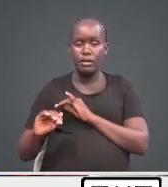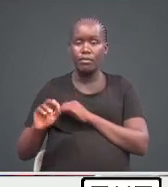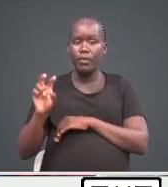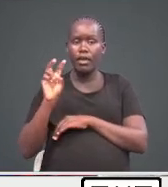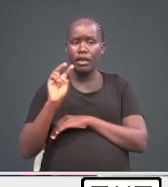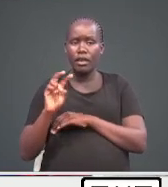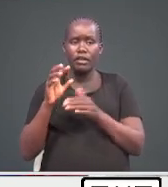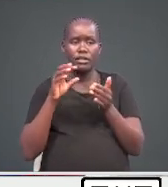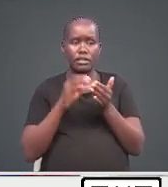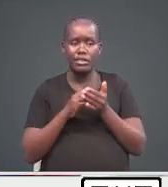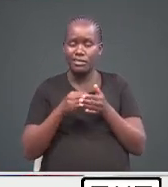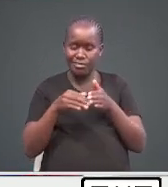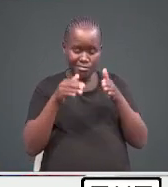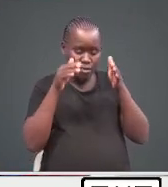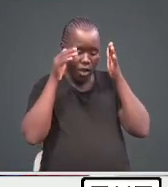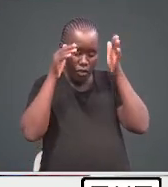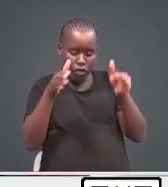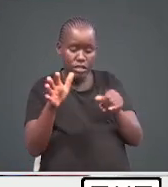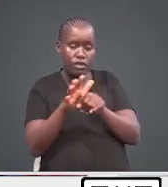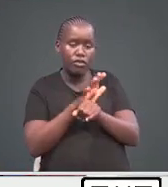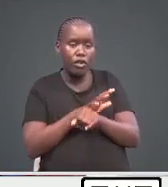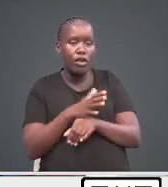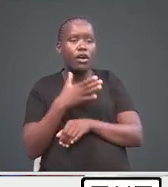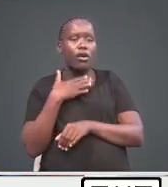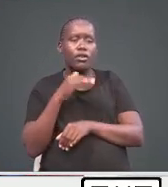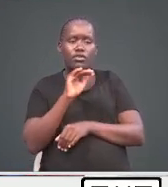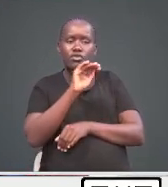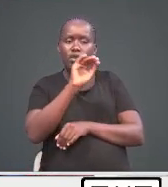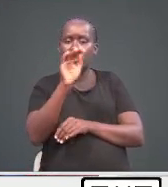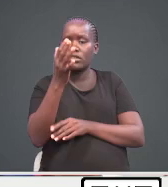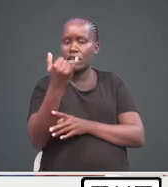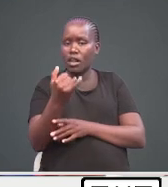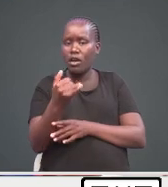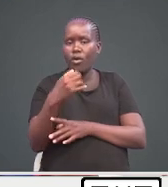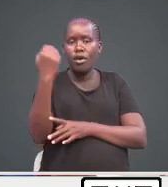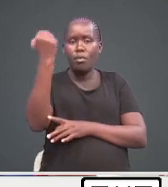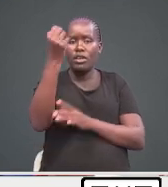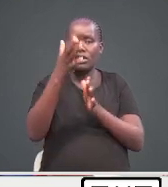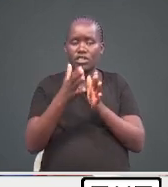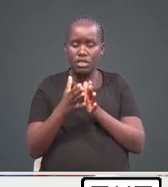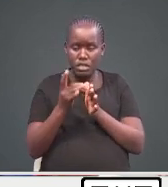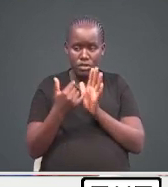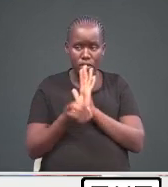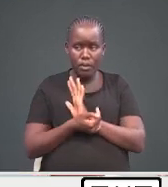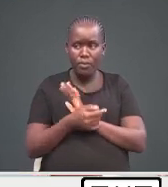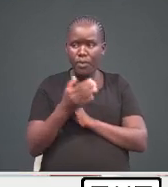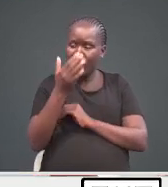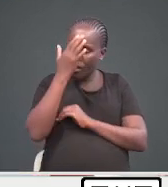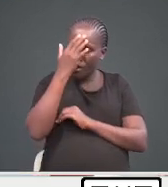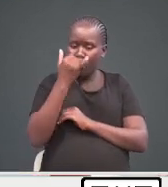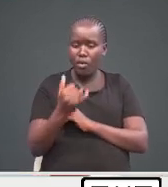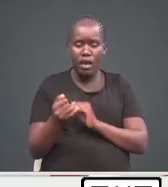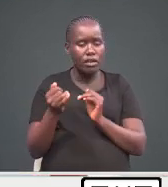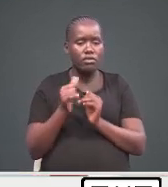Waangalie kesi kwa makini. Na kile mimi ningetaka kuuliza sasa wanasiasa wetu. Kwa nini basi